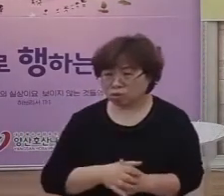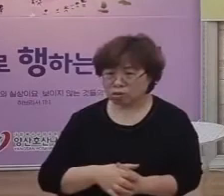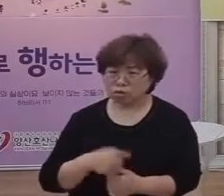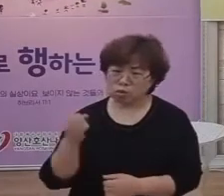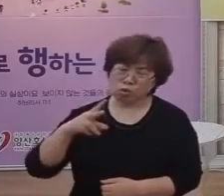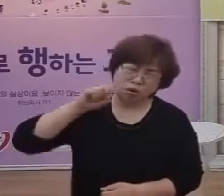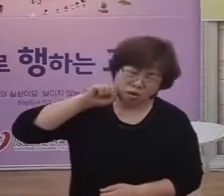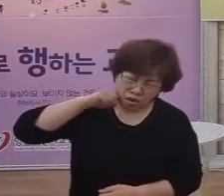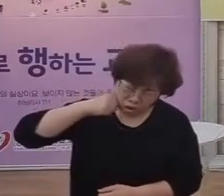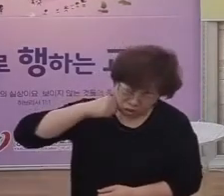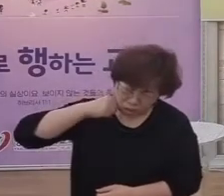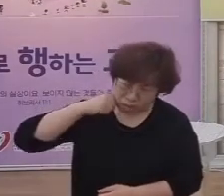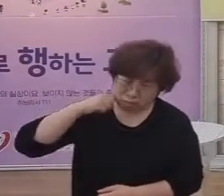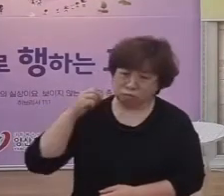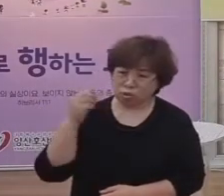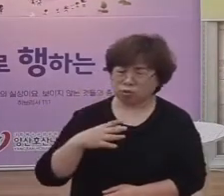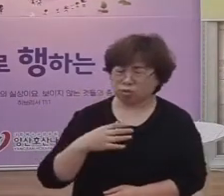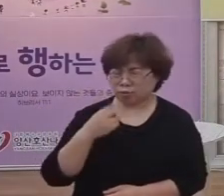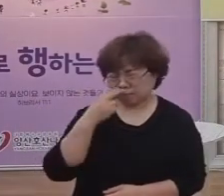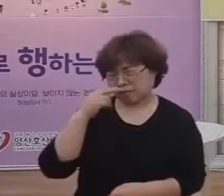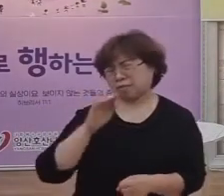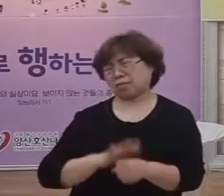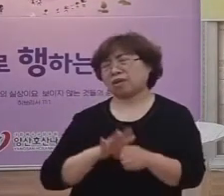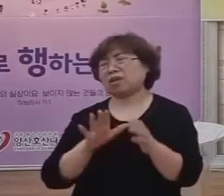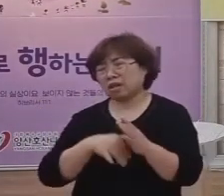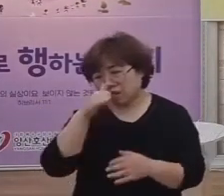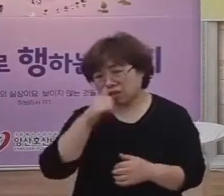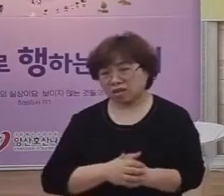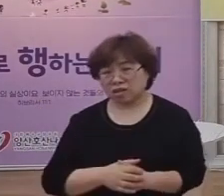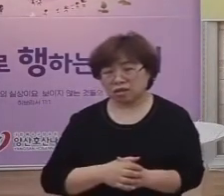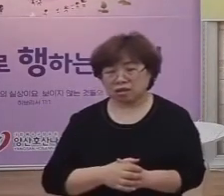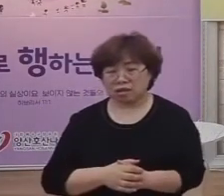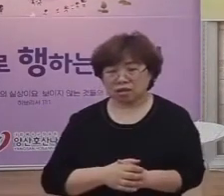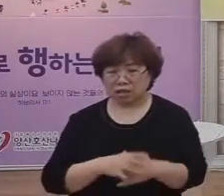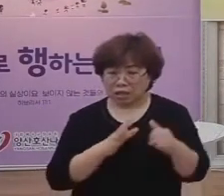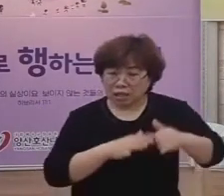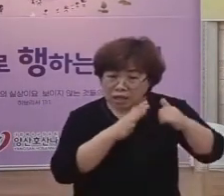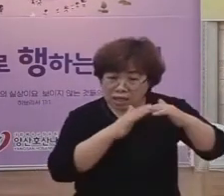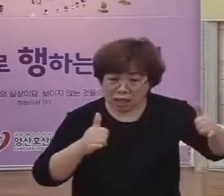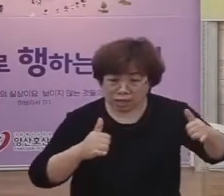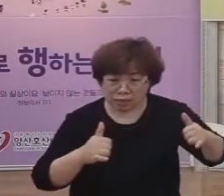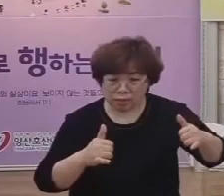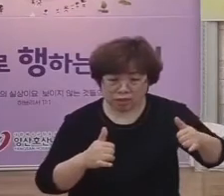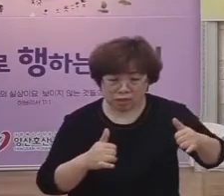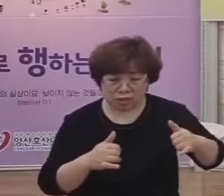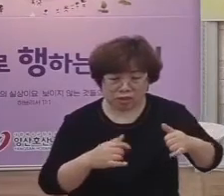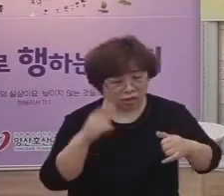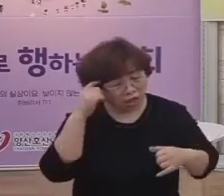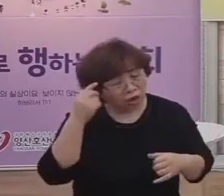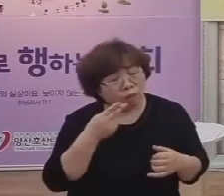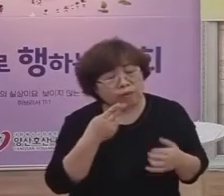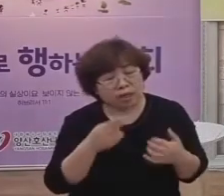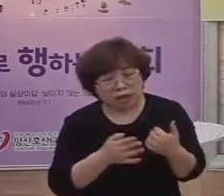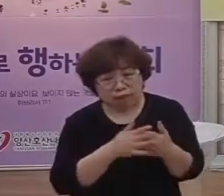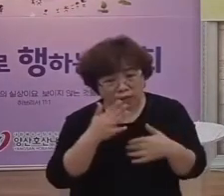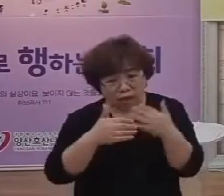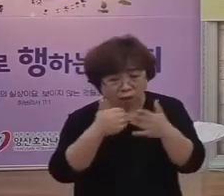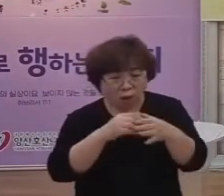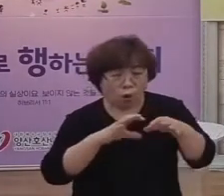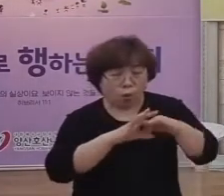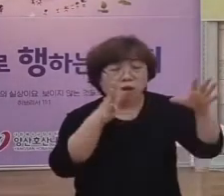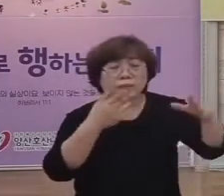어렵고, 막 깝깝할 때가 있잖아요. 세상 사람들은 그런 개념이 없으니까 얼마나 편하게 살아요. 근데 우리는 매일 주일도